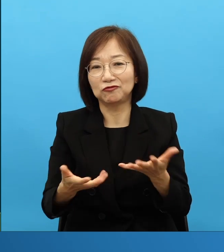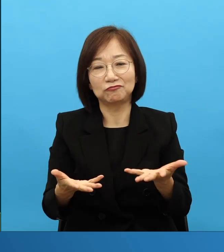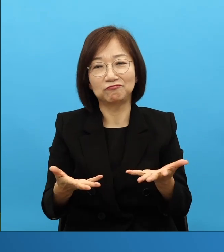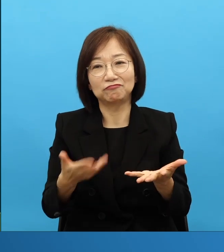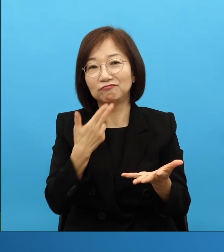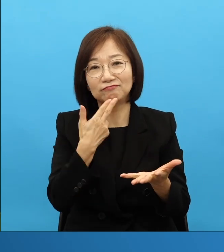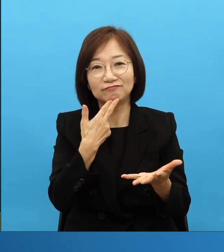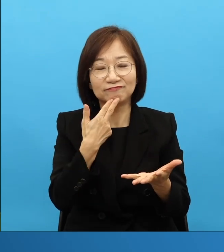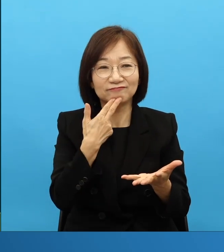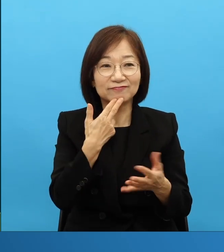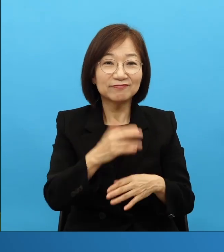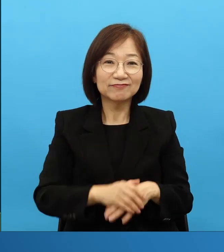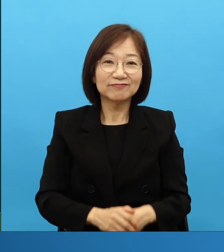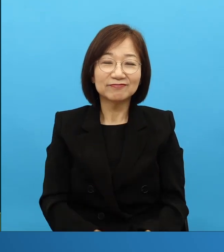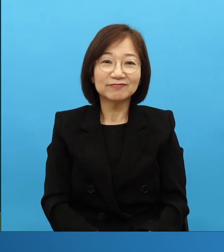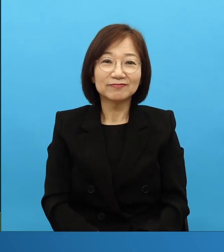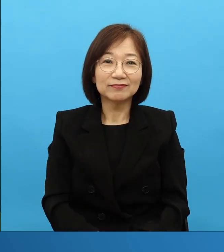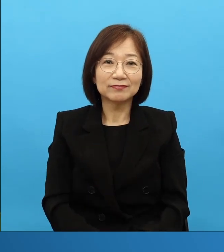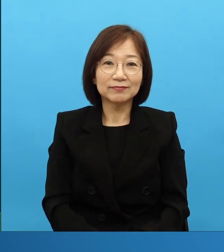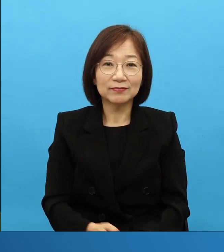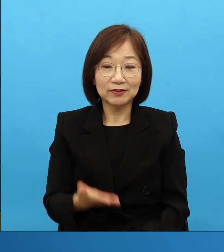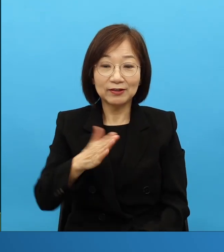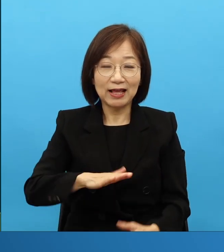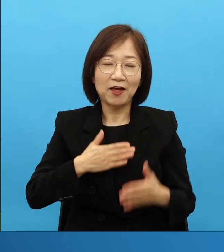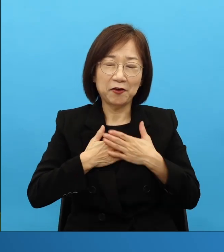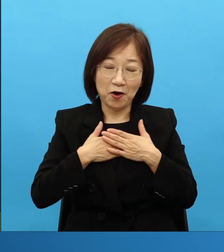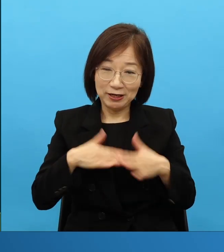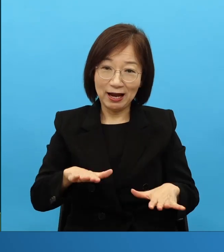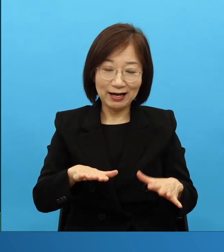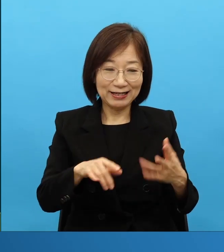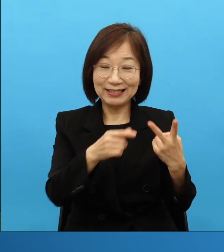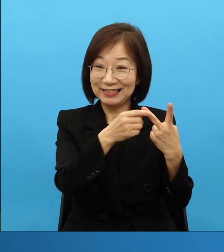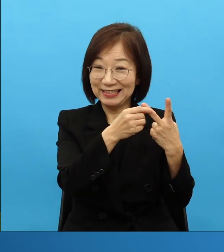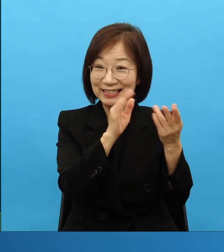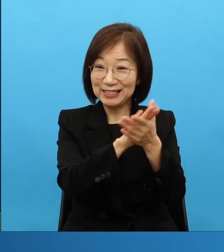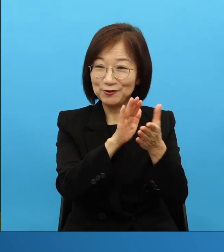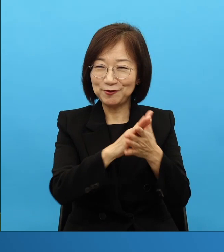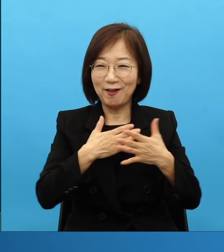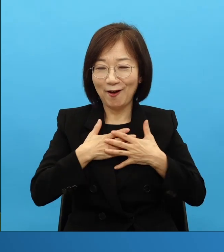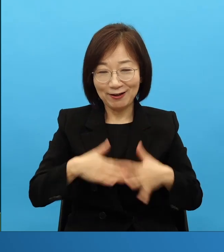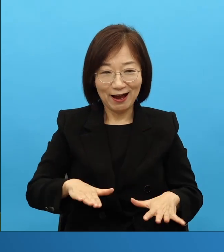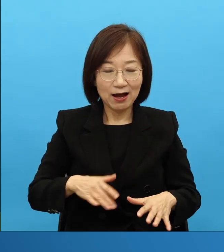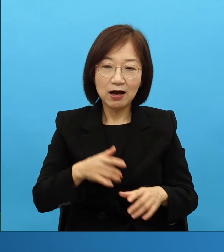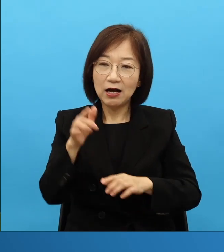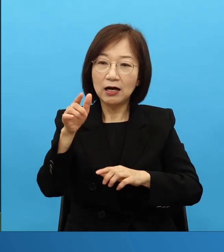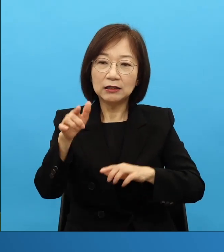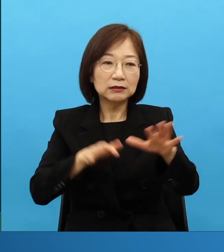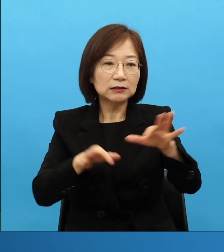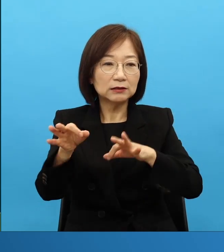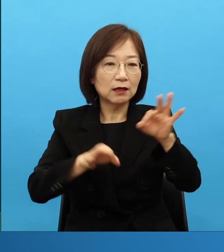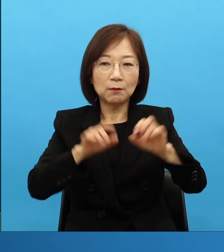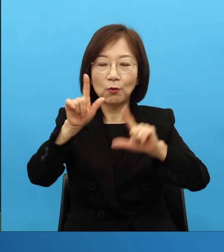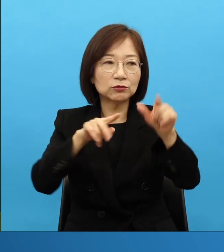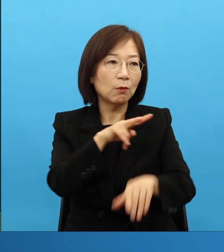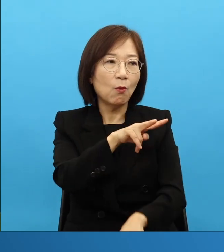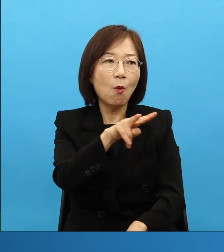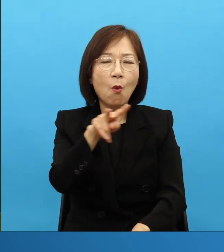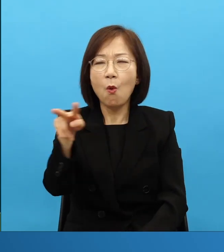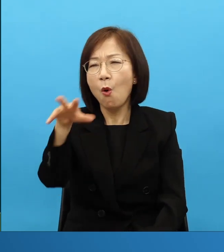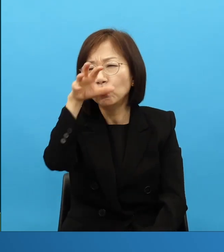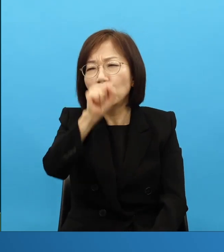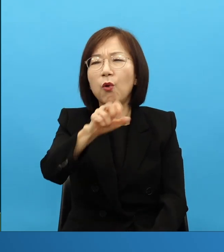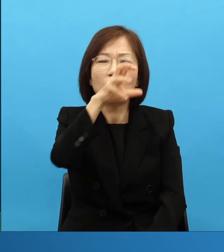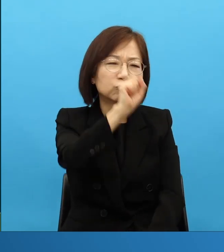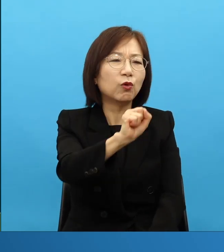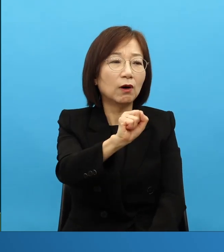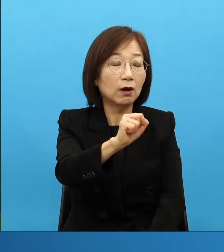연약이는 그 시장을 보고 감동을 받으면서 너무 좋다고 하는 겁니다. But the weak person saw that market and was so